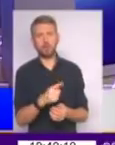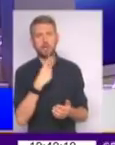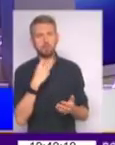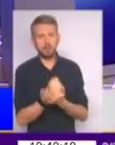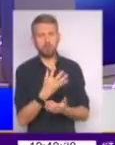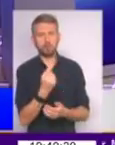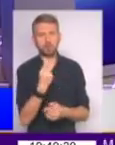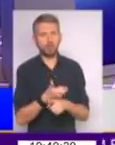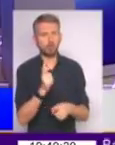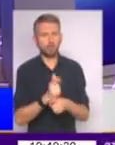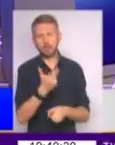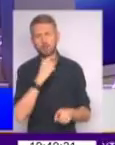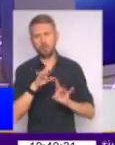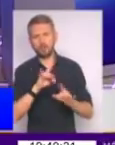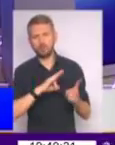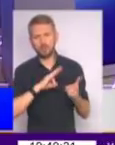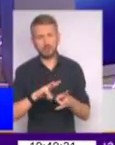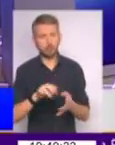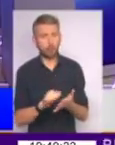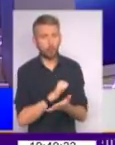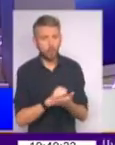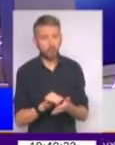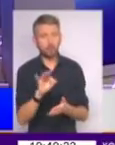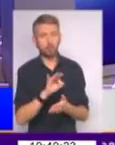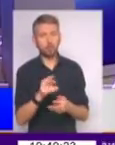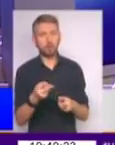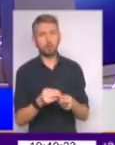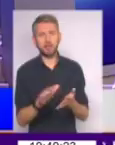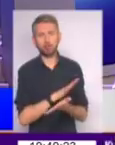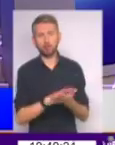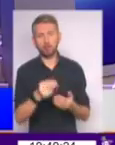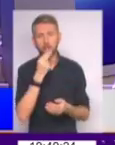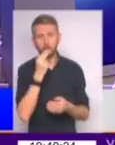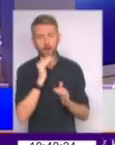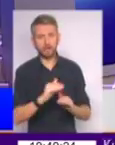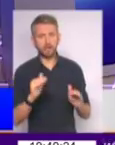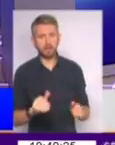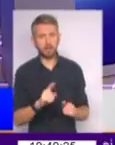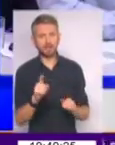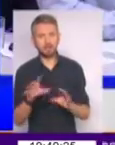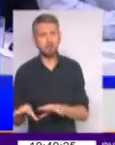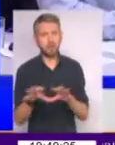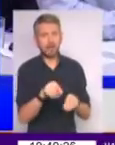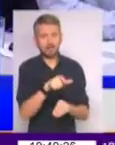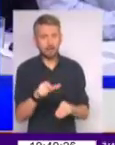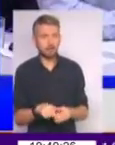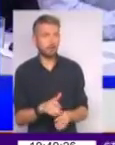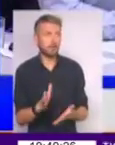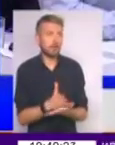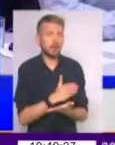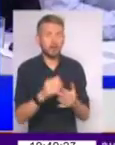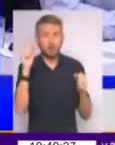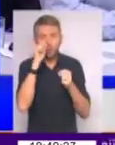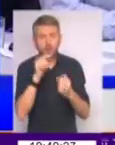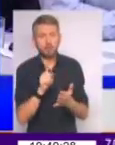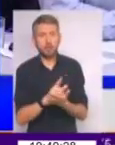один дуже популістичний і шкідницький документ відносно безкоштовного харчування дітей з переселенців. Це взагалі нонсенс.